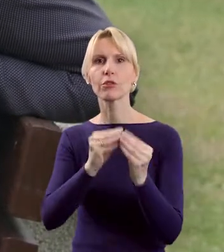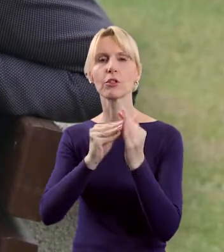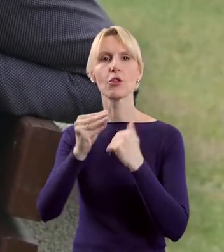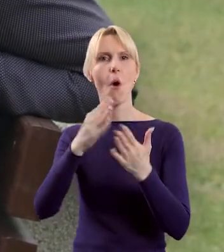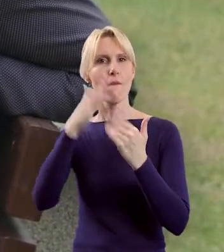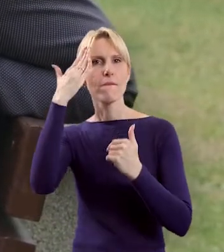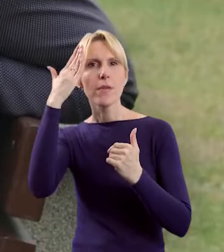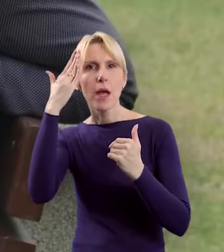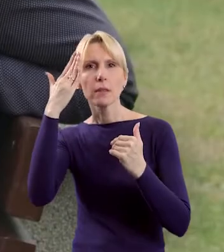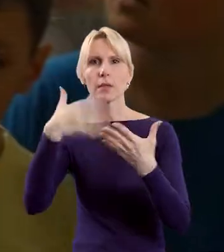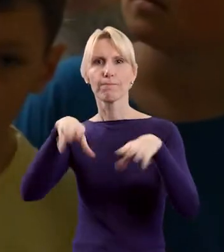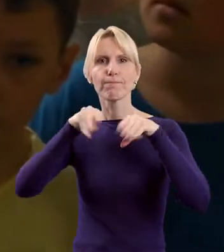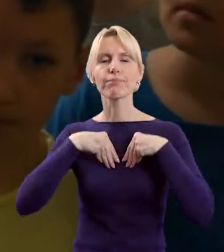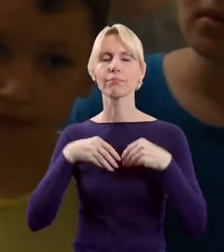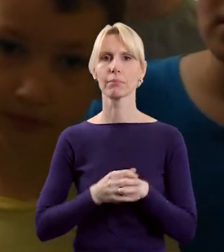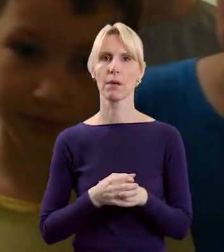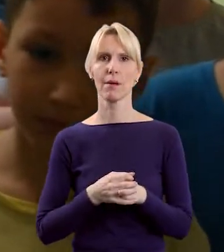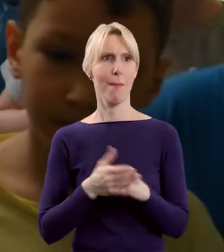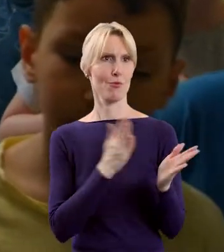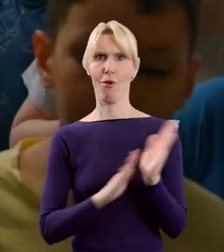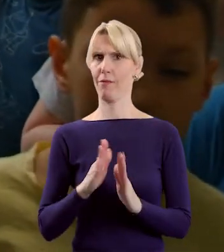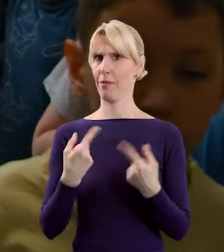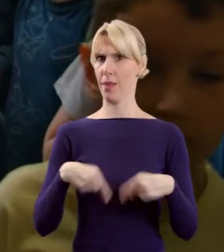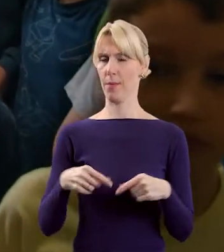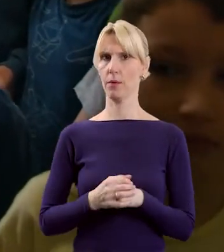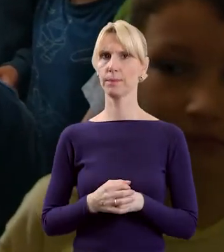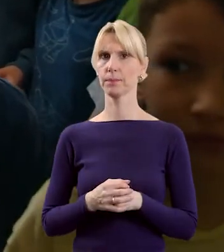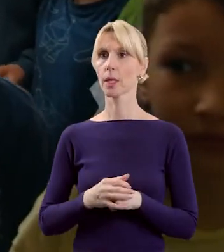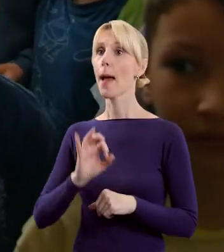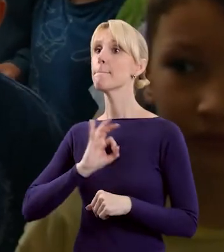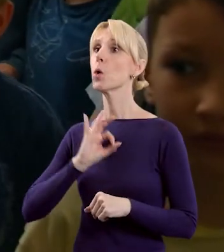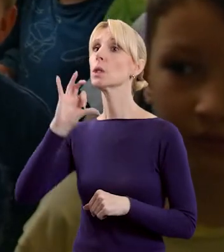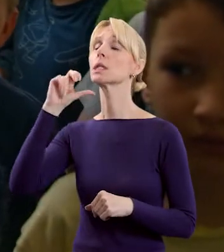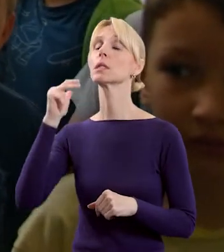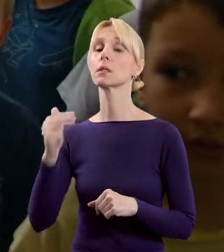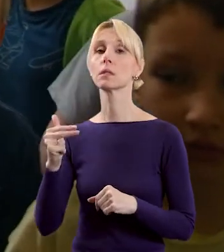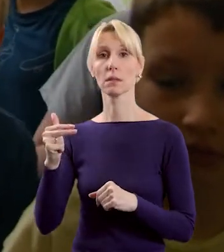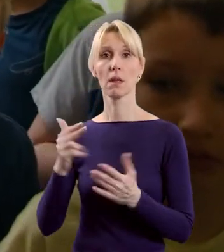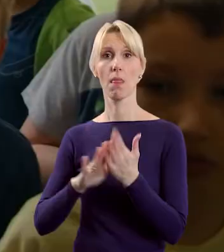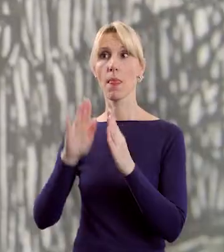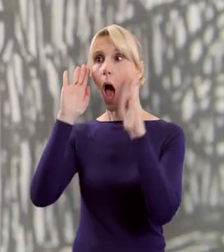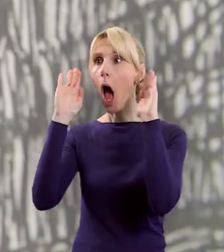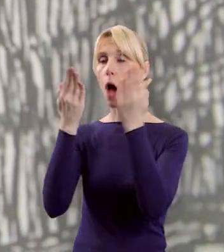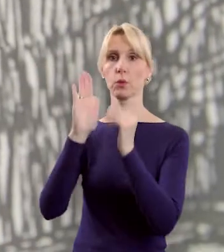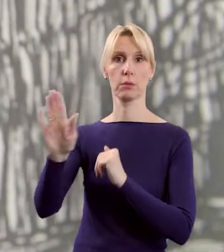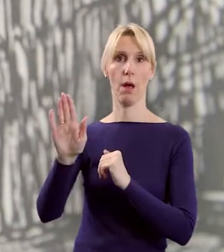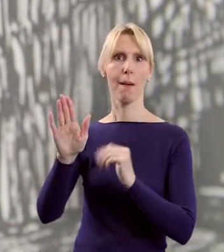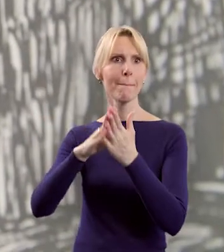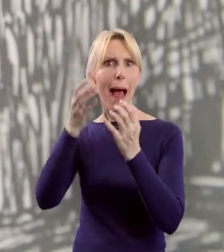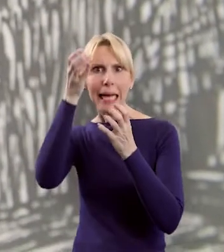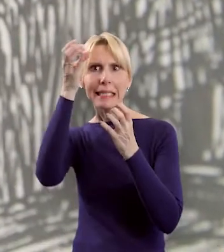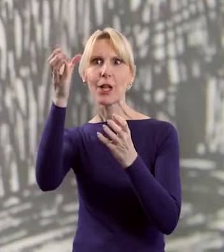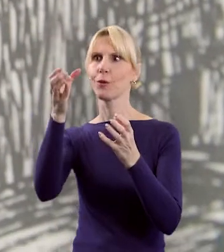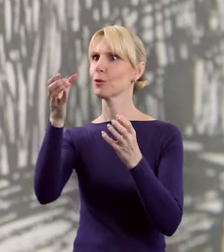nikt z nas nie był do tej roli przygotowanym. Mój starszy syn, Jeremiasz, jest, oprócz tego, że ma autyzm, ma niesamowity talent,